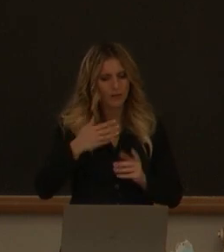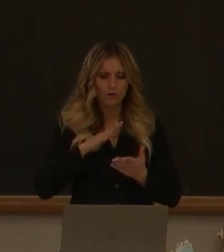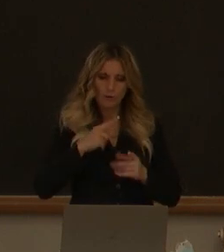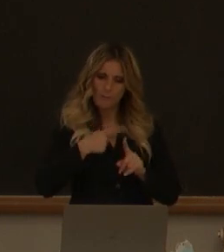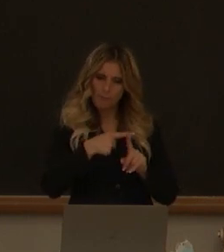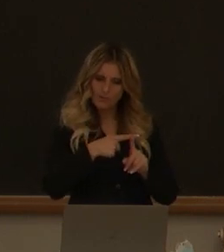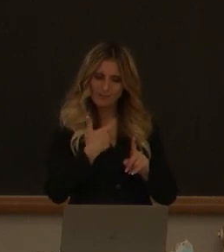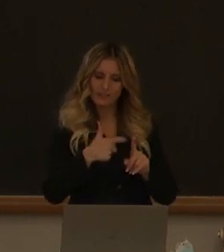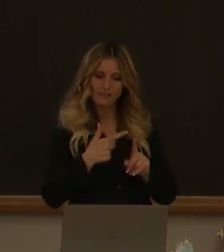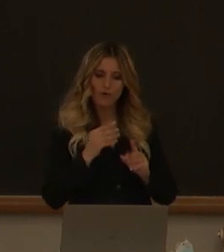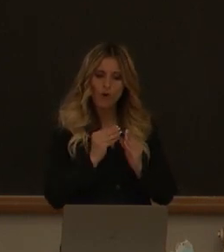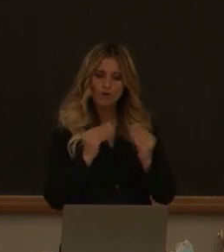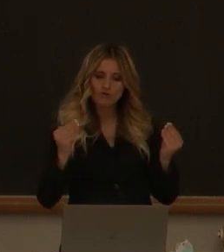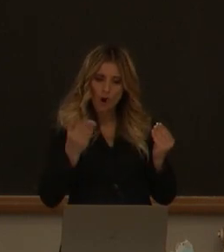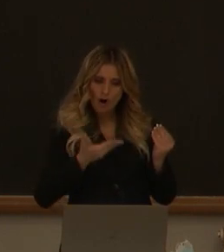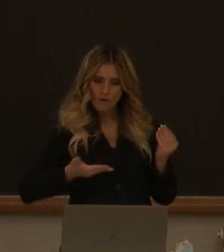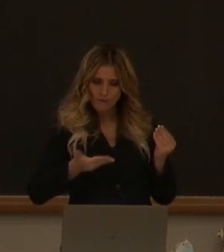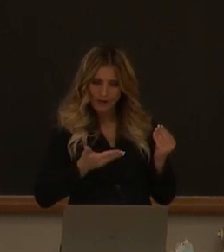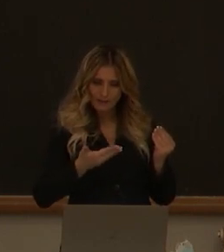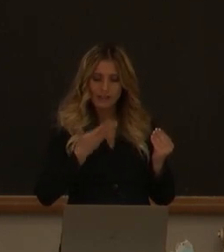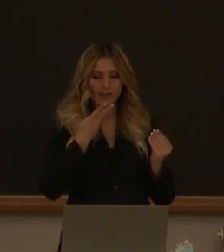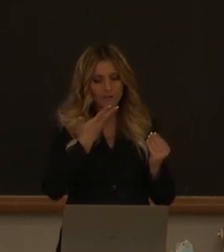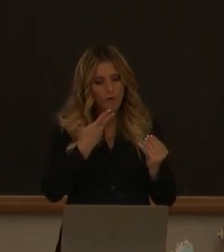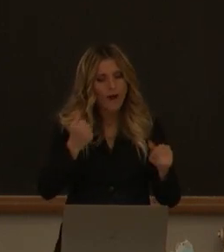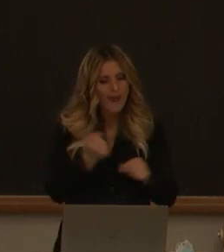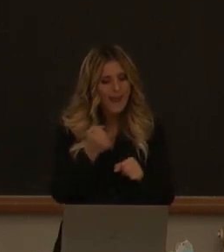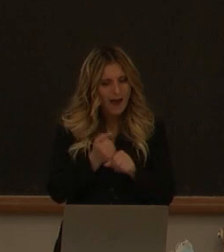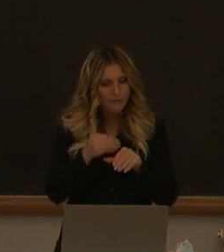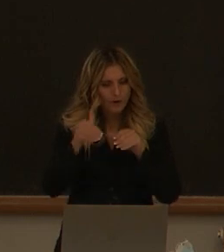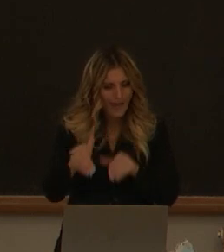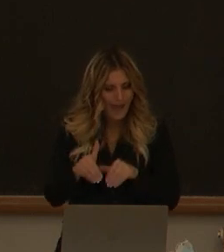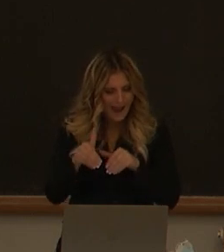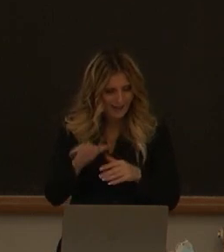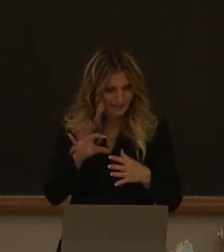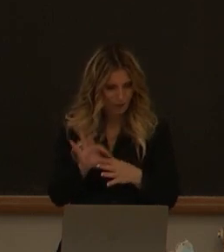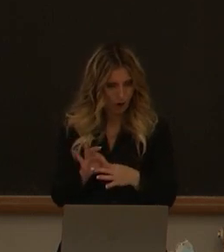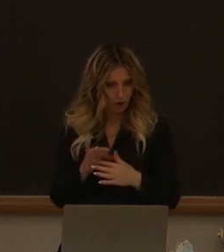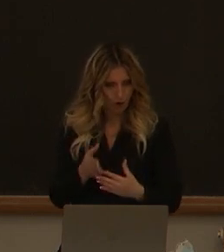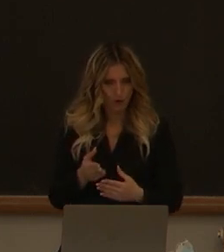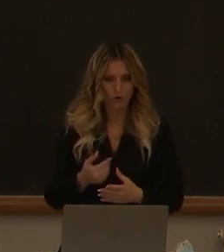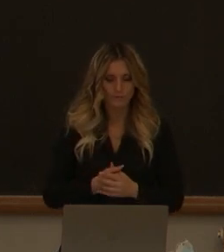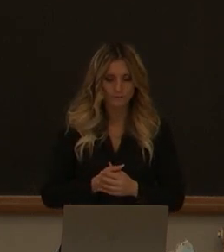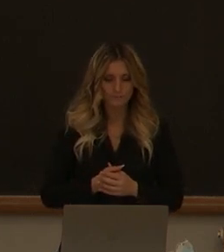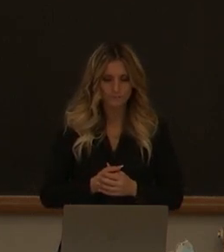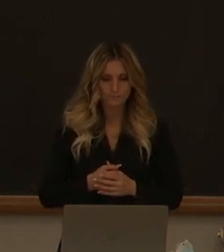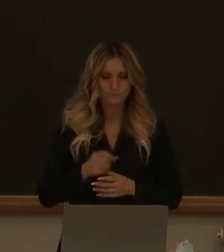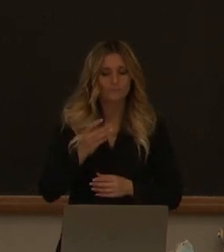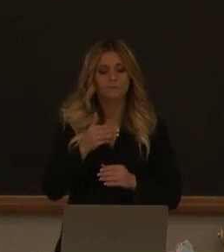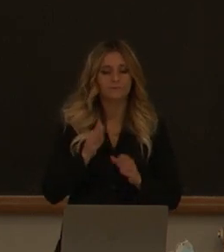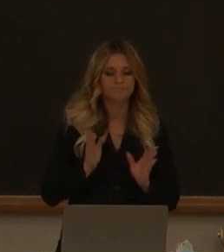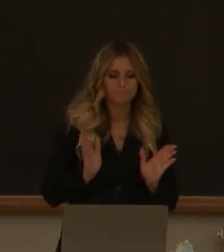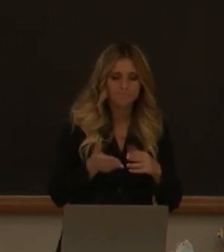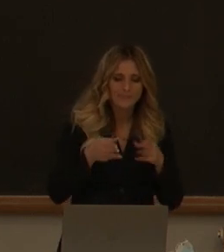giovani attualmente del lavorare nel settore agricolo. Quindi anche qua è un cambio di paradigma, se vogliamo, no? Se il settore